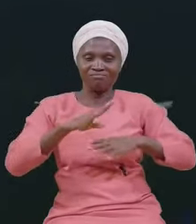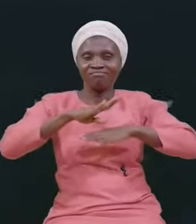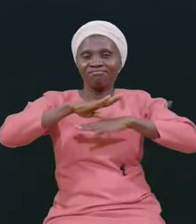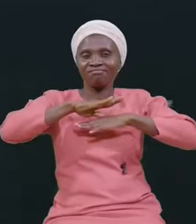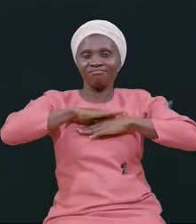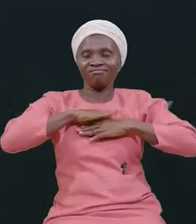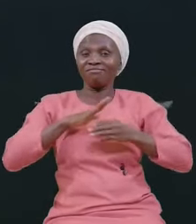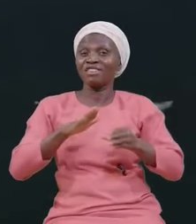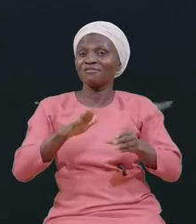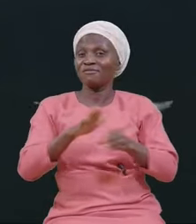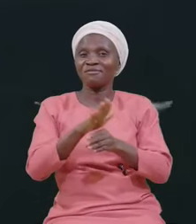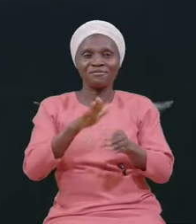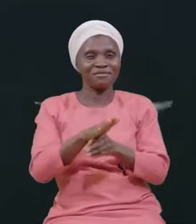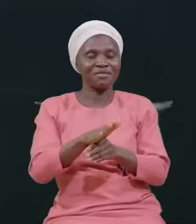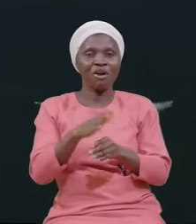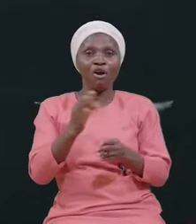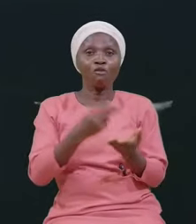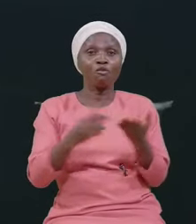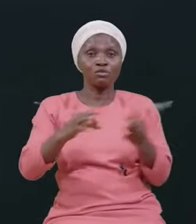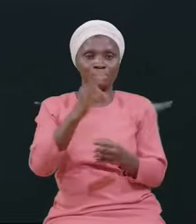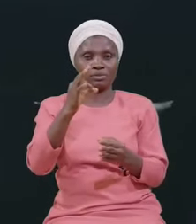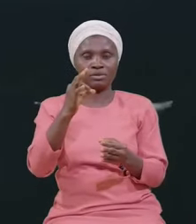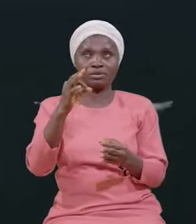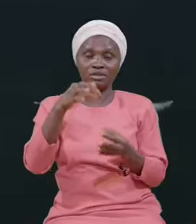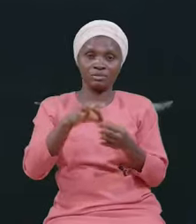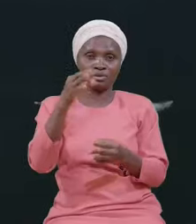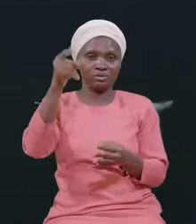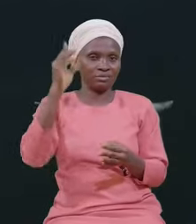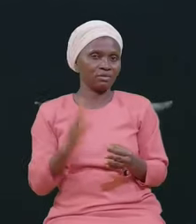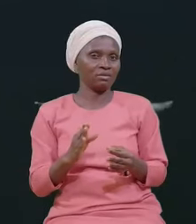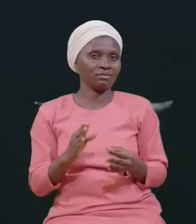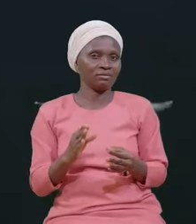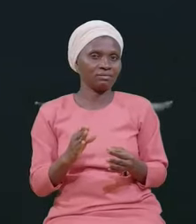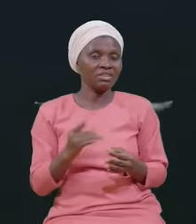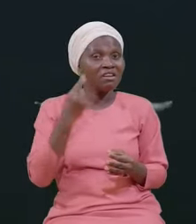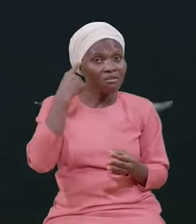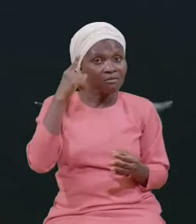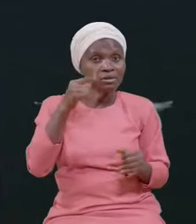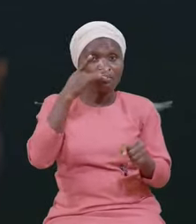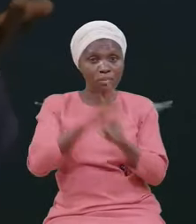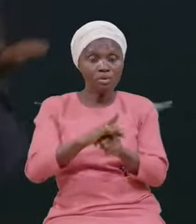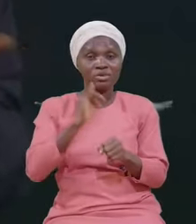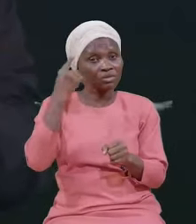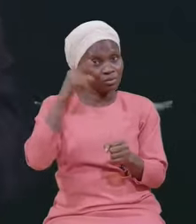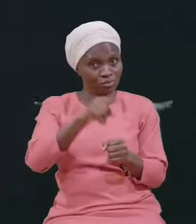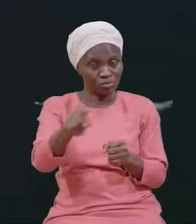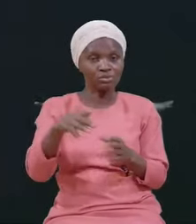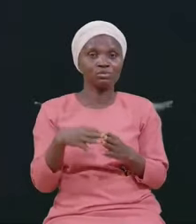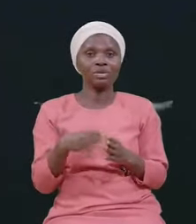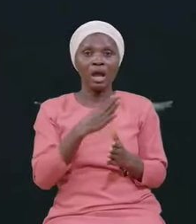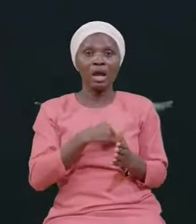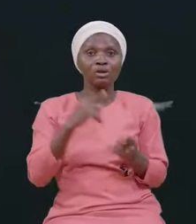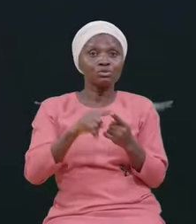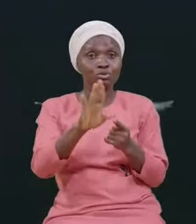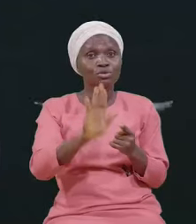à la sanctification totale de l'Esprit de Dieu, car la promesse est pour vous et pour vos